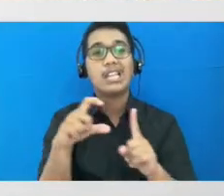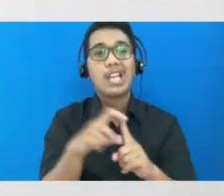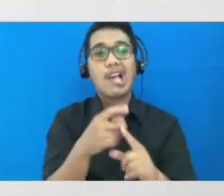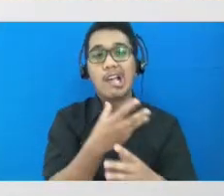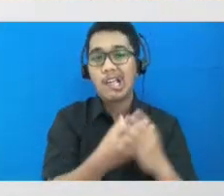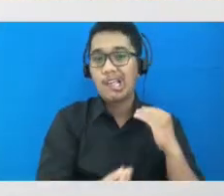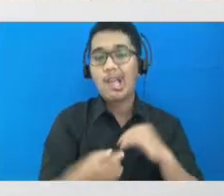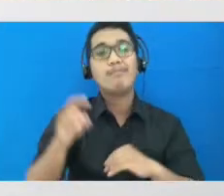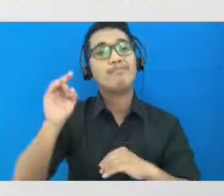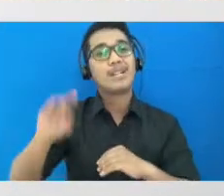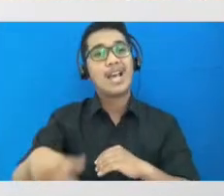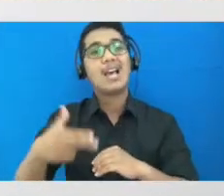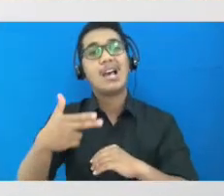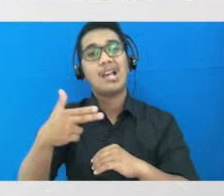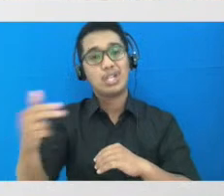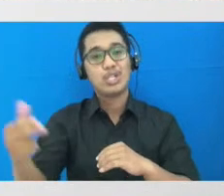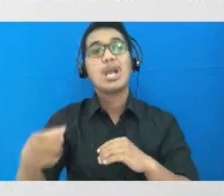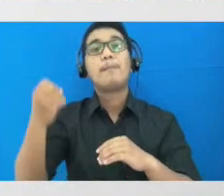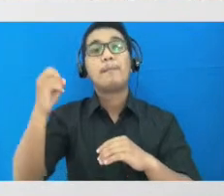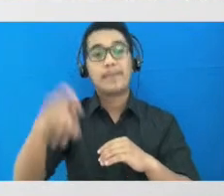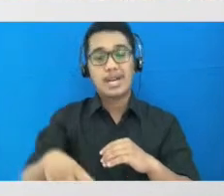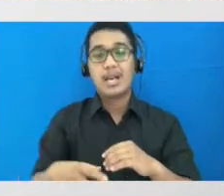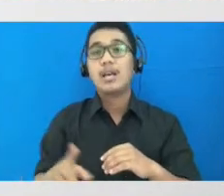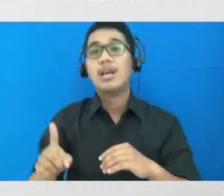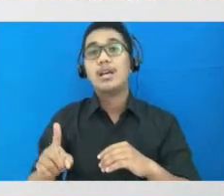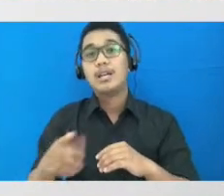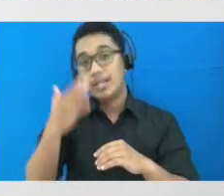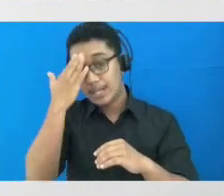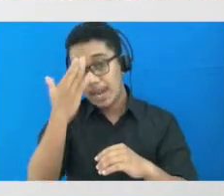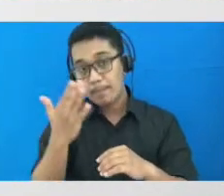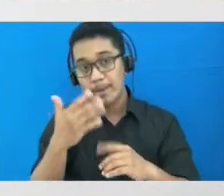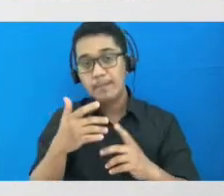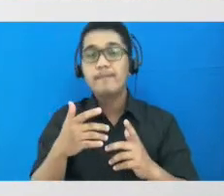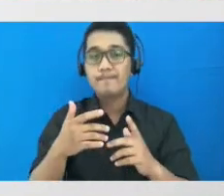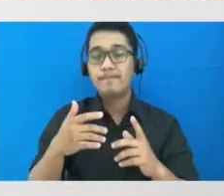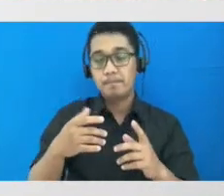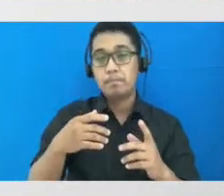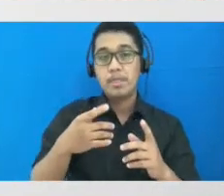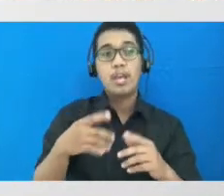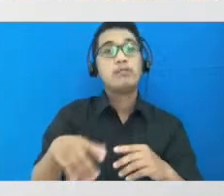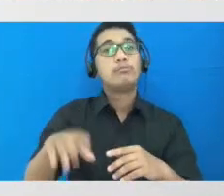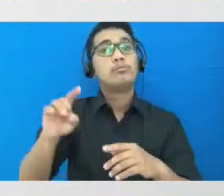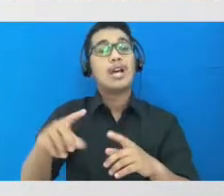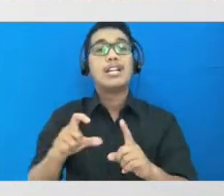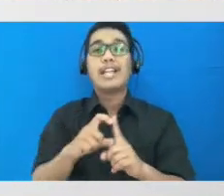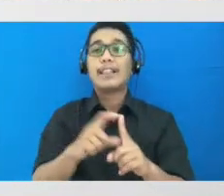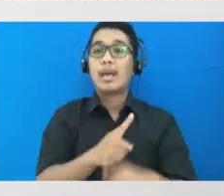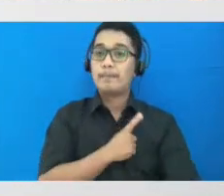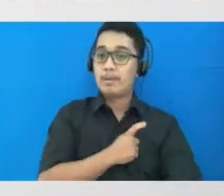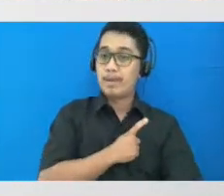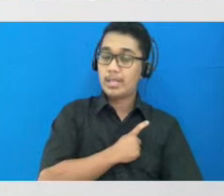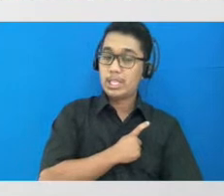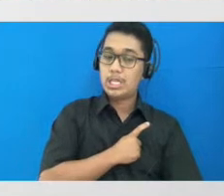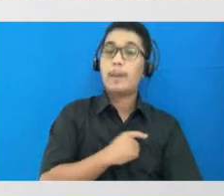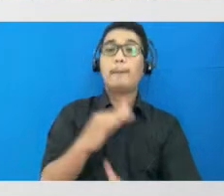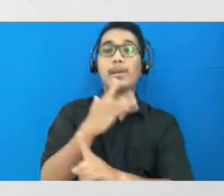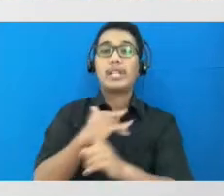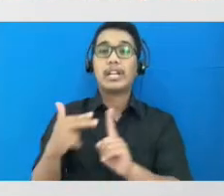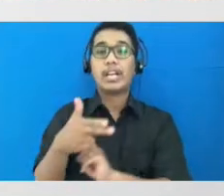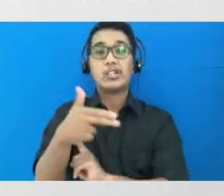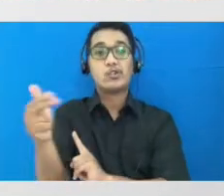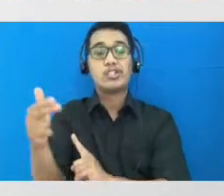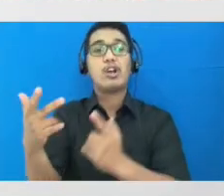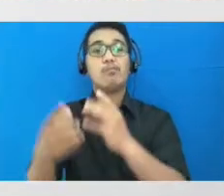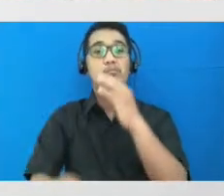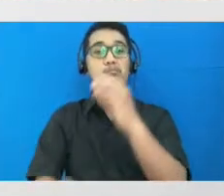Indonesia. Kenapa disebutkan bahwa hampir seluruh data pribadi individu di Indonesia itu sudah